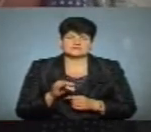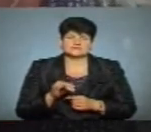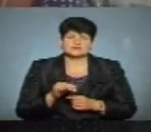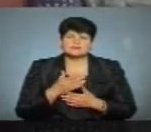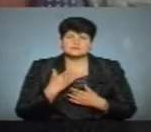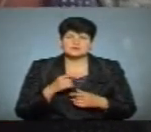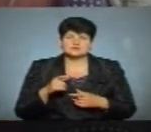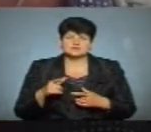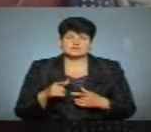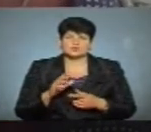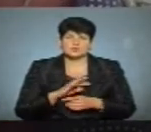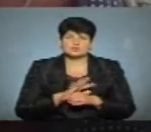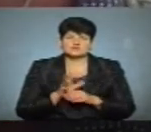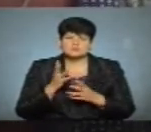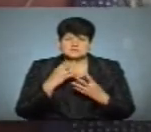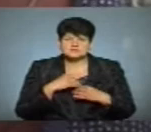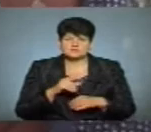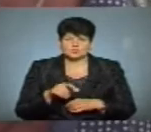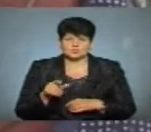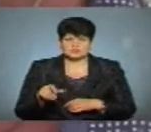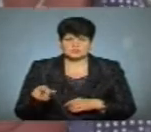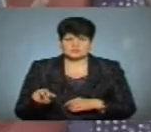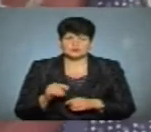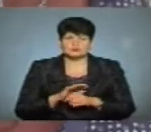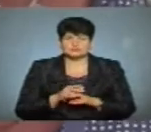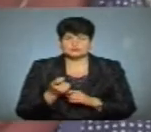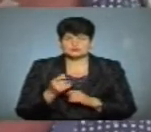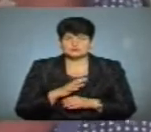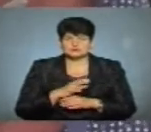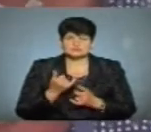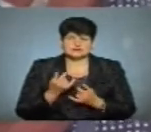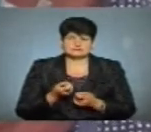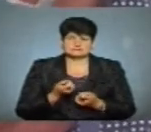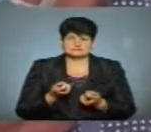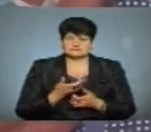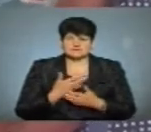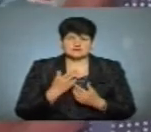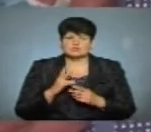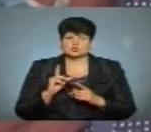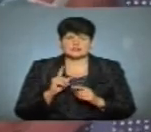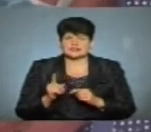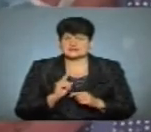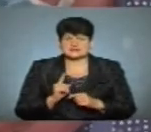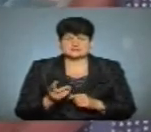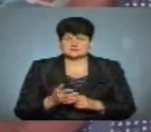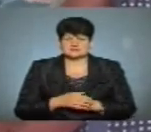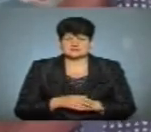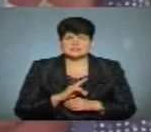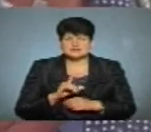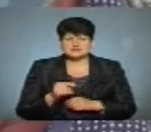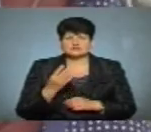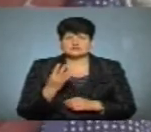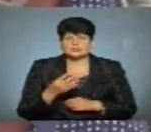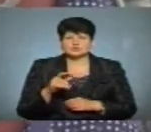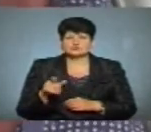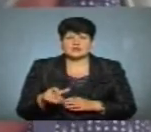Коронавірус з'їла людей. До коронавірусу ще буде трошки. Зараз нема. Все. Ніхто не їздить. Їде 4